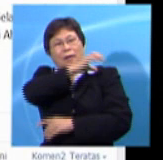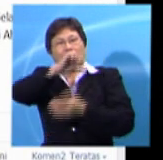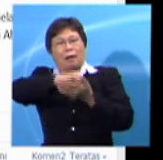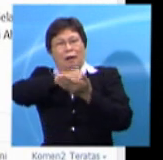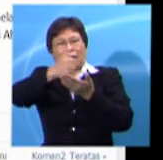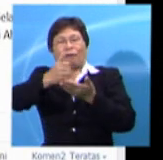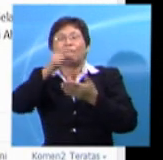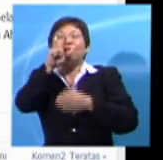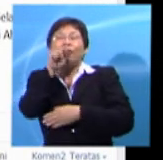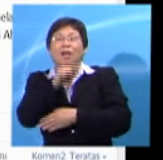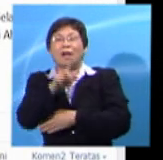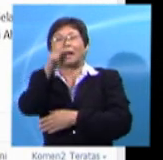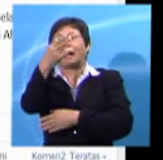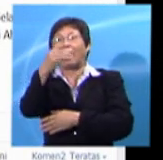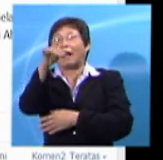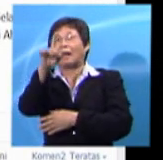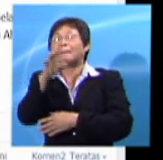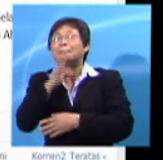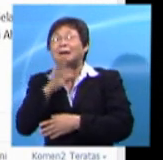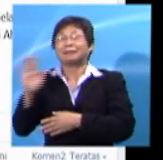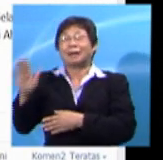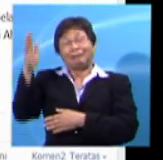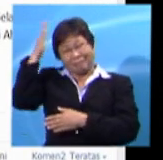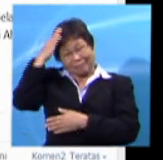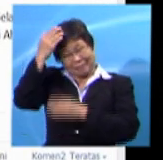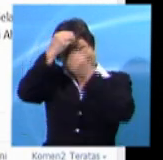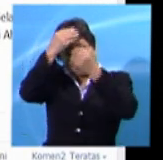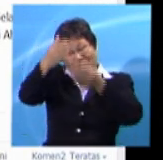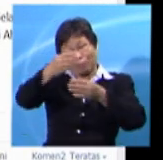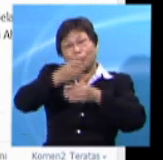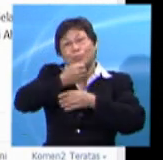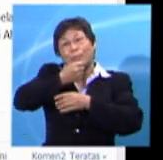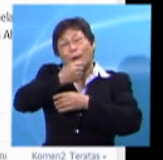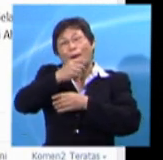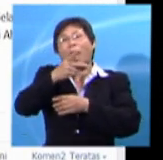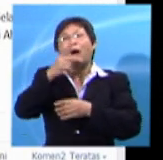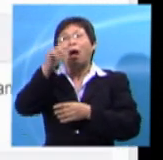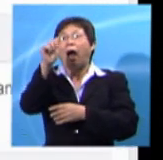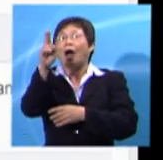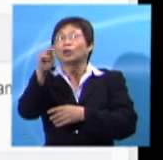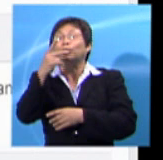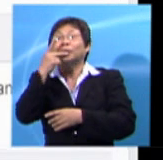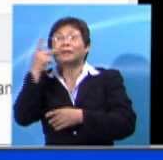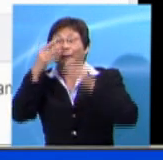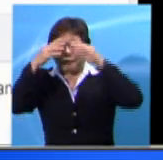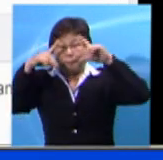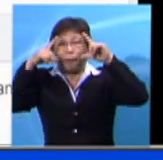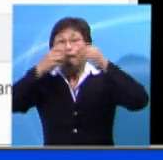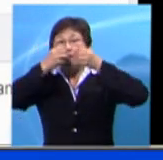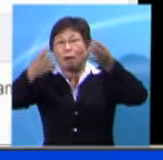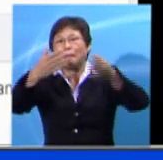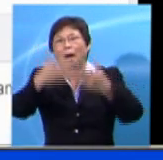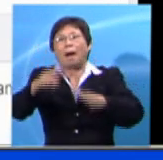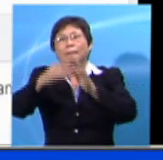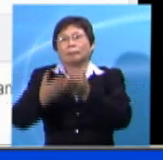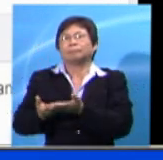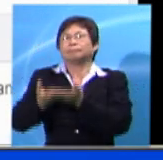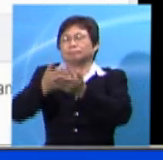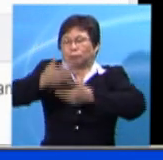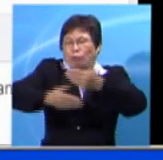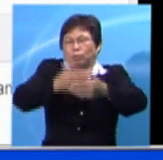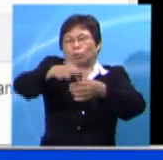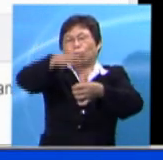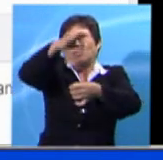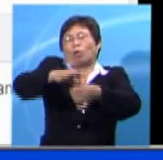Facebooknya Tan Sri Khalid berkata beliau maklum tentang pengumuman Adun Kajang itu namun begitu ia perlu diterjemahkan melalui proses